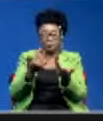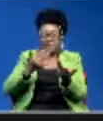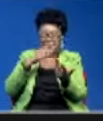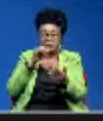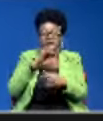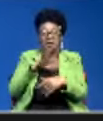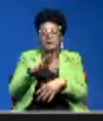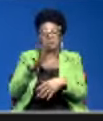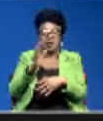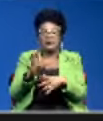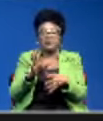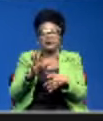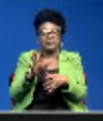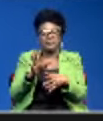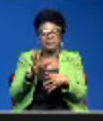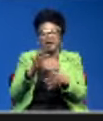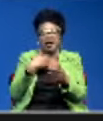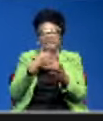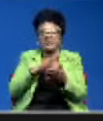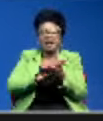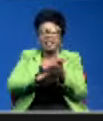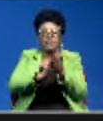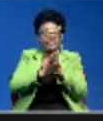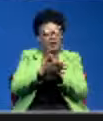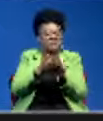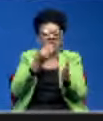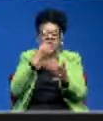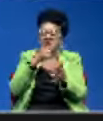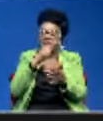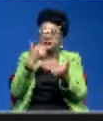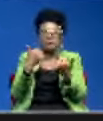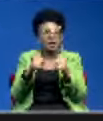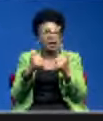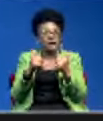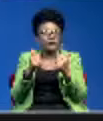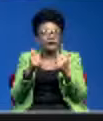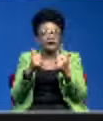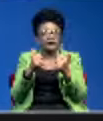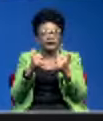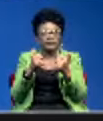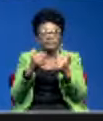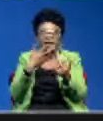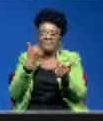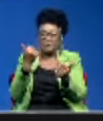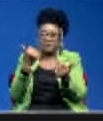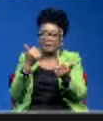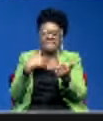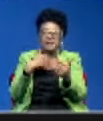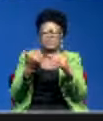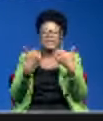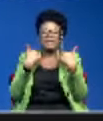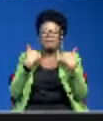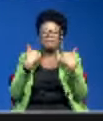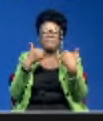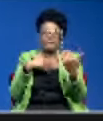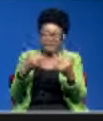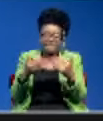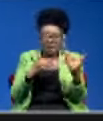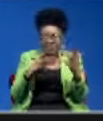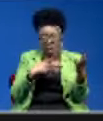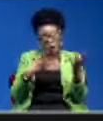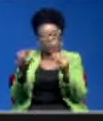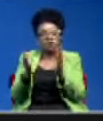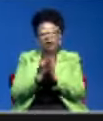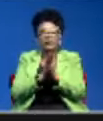hata shilingi ya kula lunch, pato kula lunch. Paka mieri nisema nilale nje, paka nipate mtoto yangu niende na.